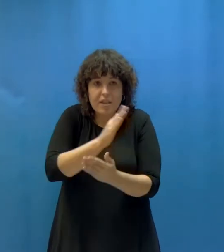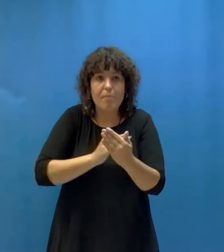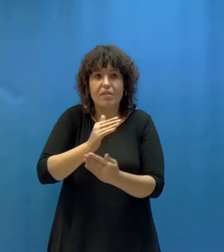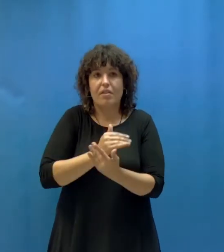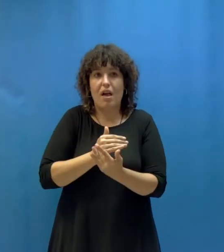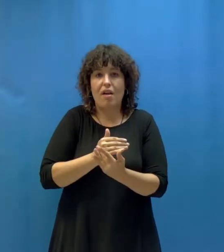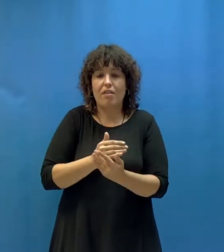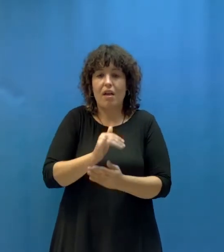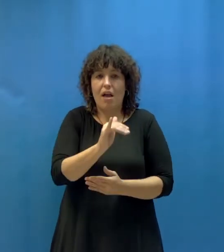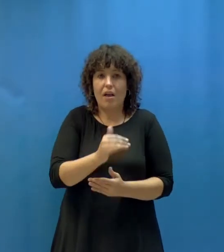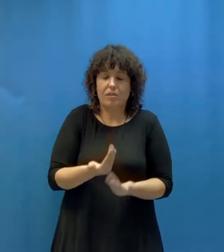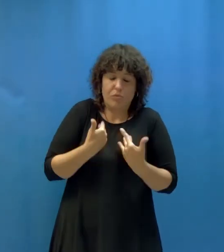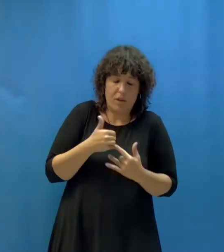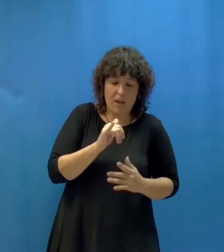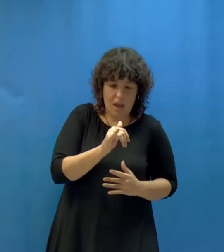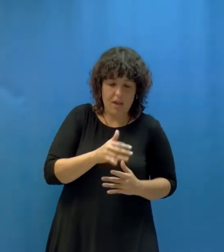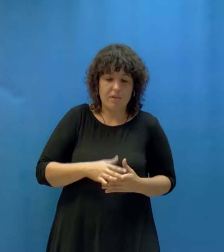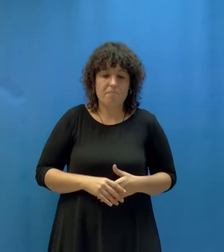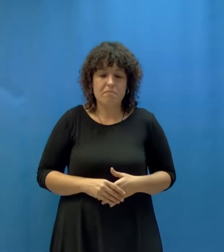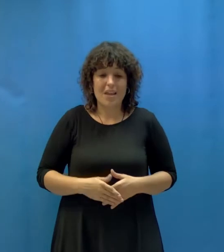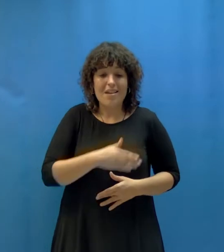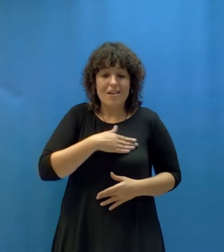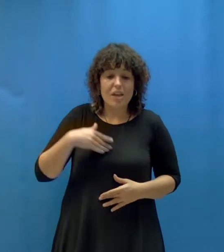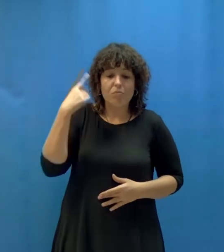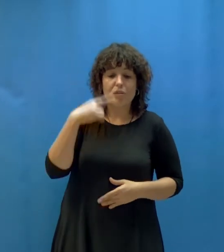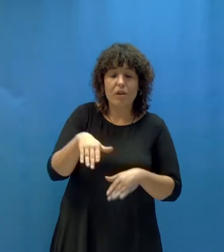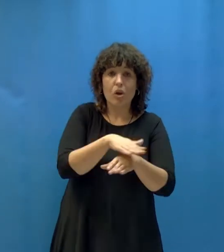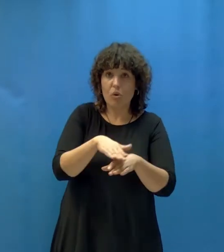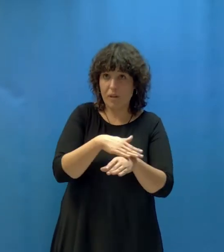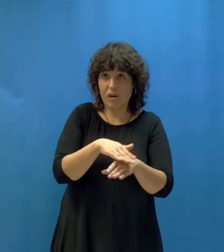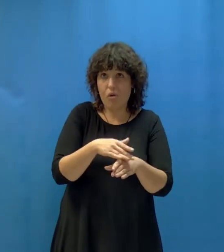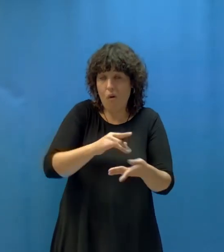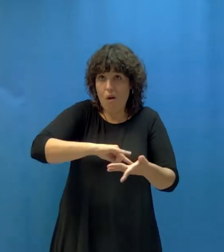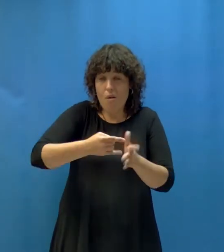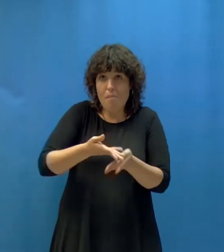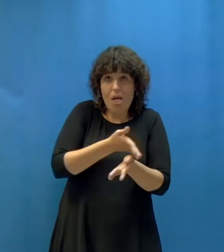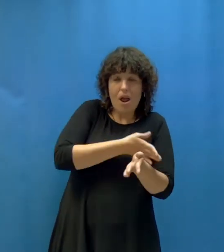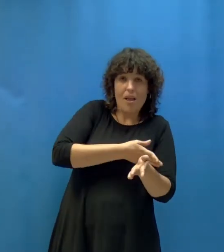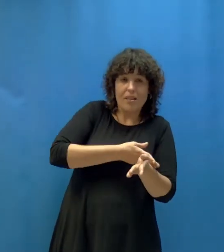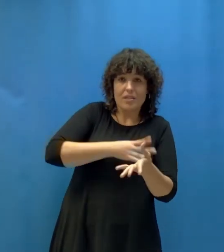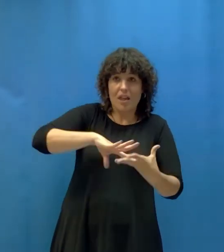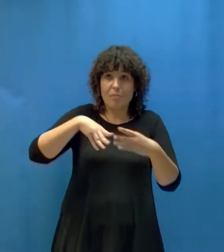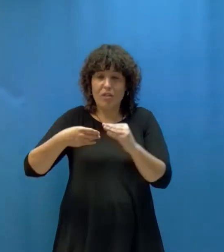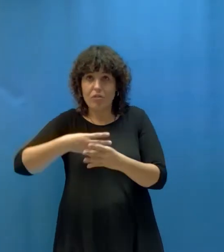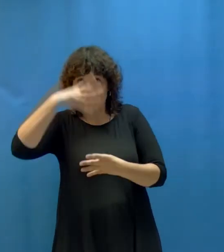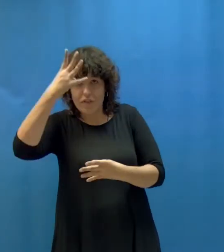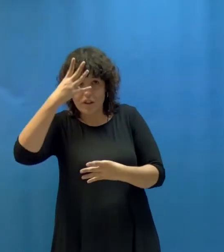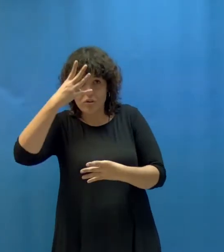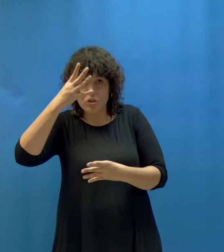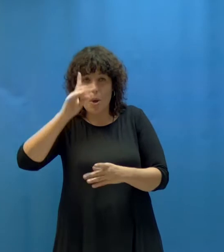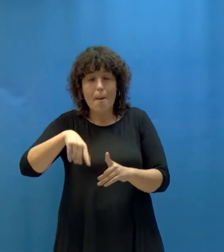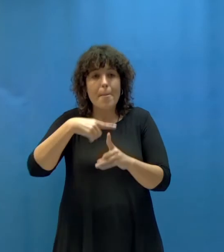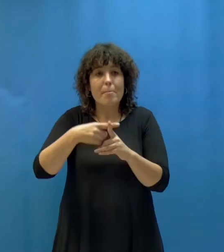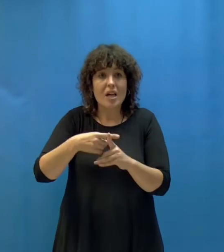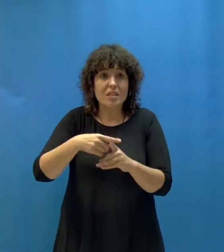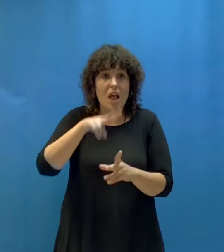Consell. Volem saber si el govern té planificada l'adaptació dels edificis municipals i si aquesta estarà finalitzada en els dos